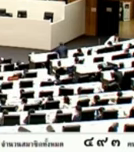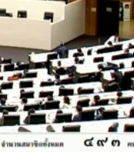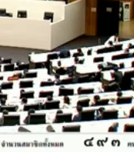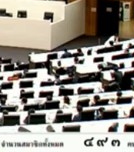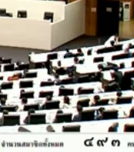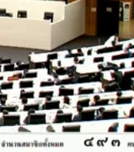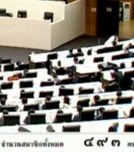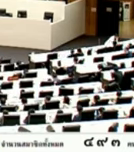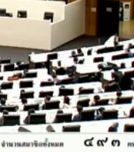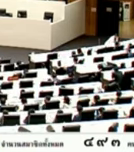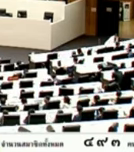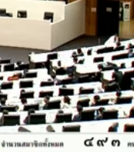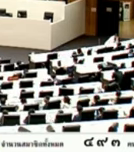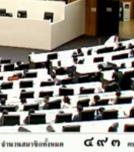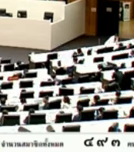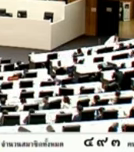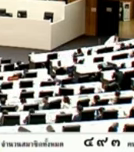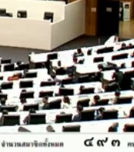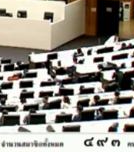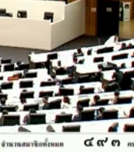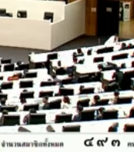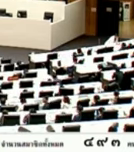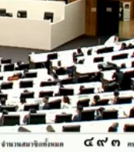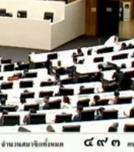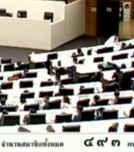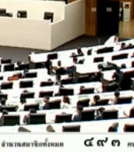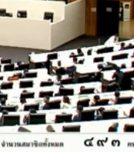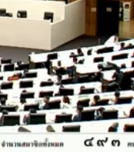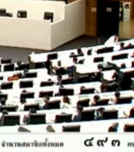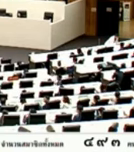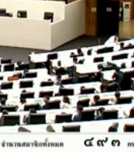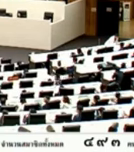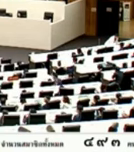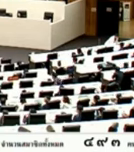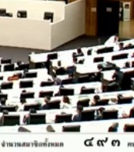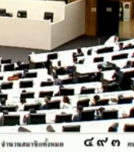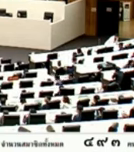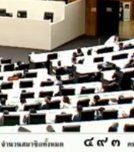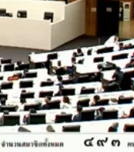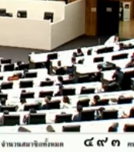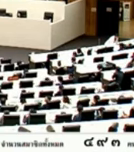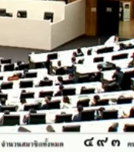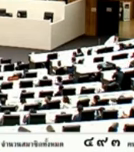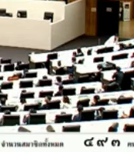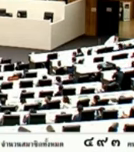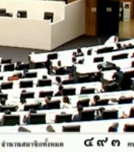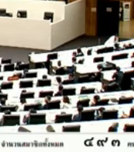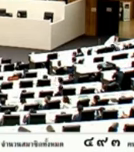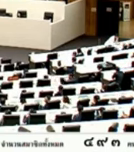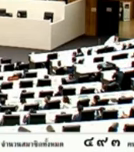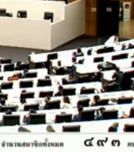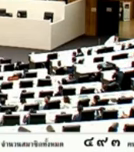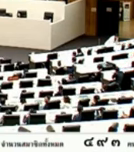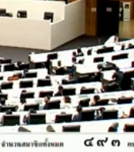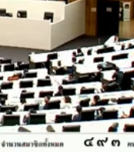ส 0 25แสดงตนค่ะครับ 025แสดงตนนะ